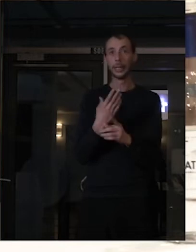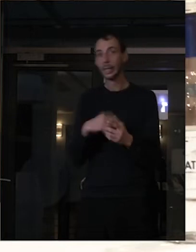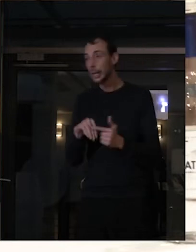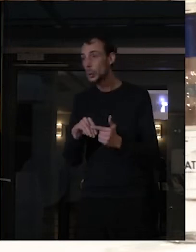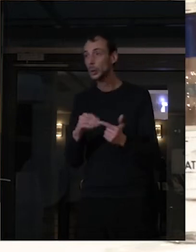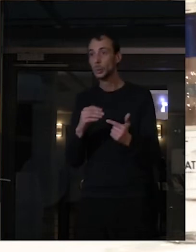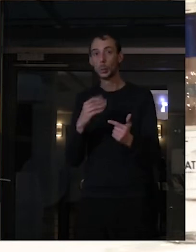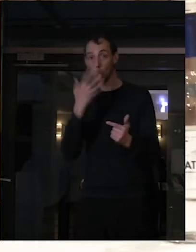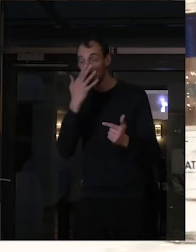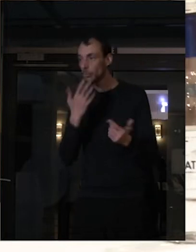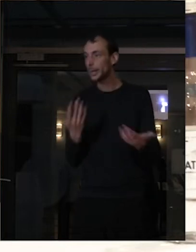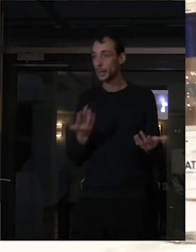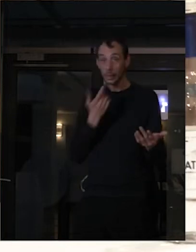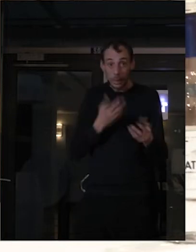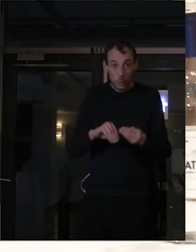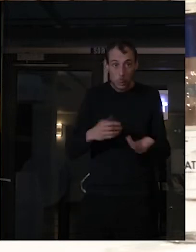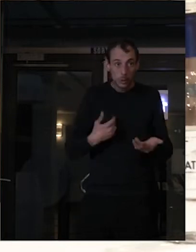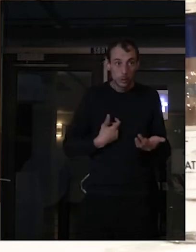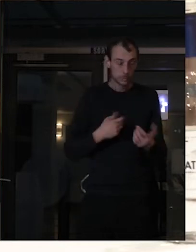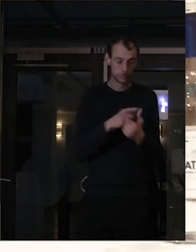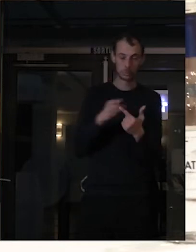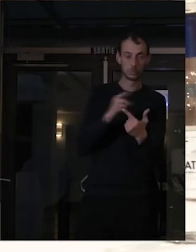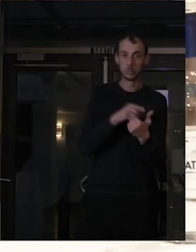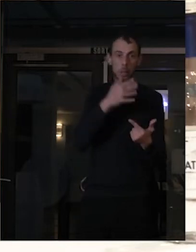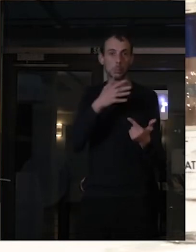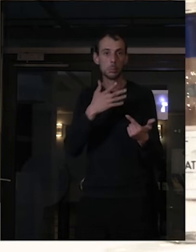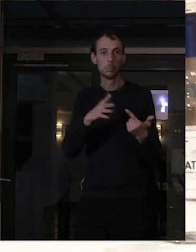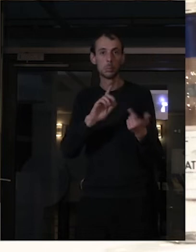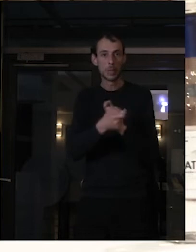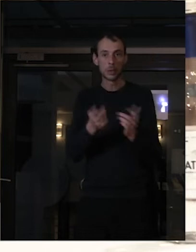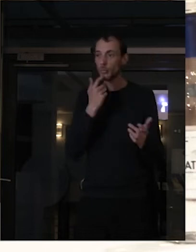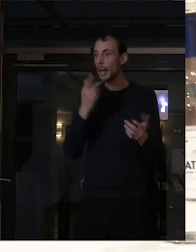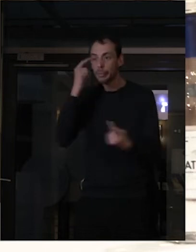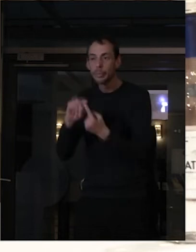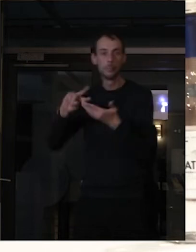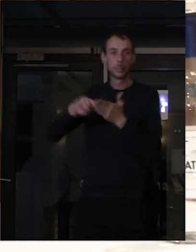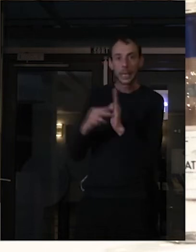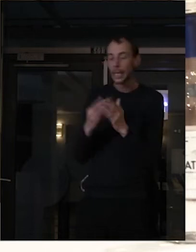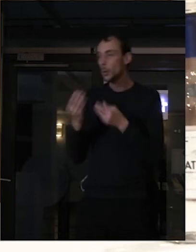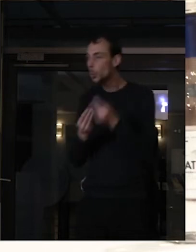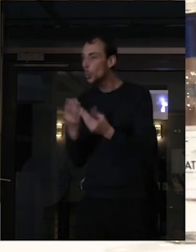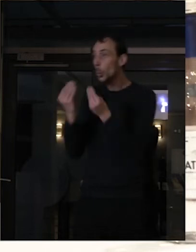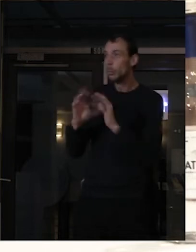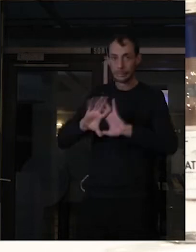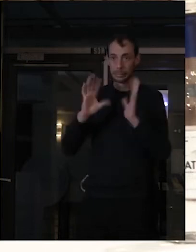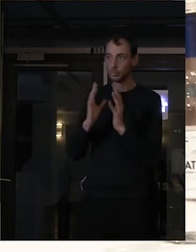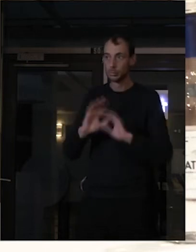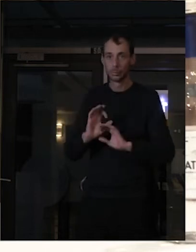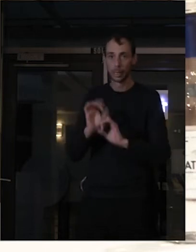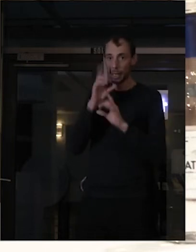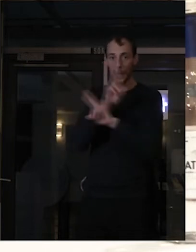lesquels tu n'as pas de main mise, et c'est pas par rapport à ta technique ou quoi que ce soit, c'est juste ton physique, et